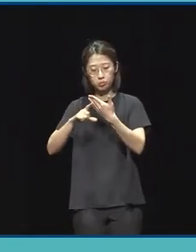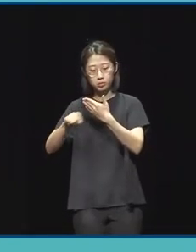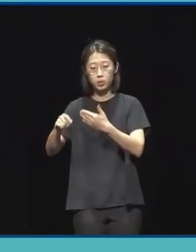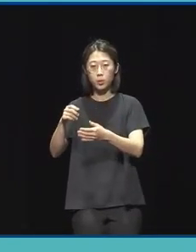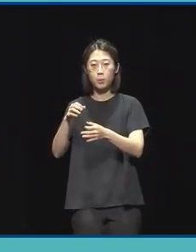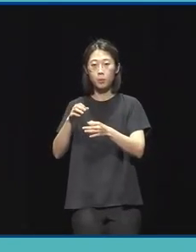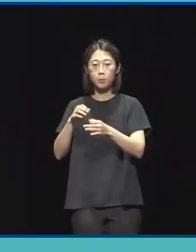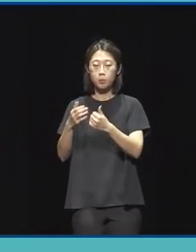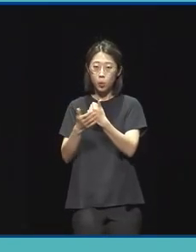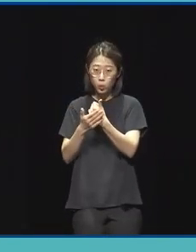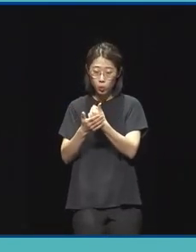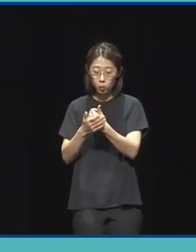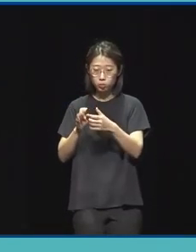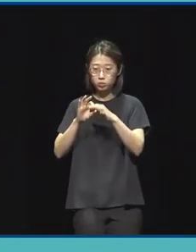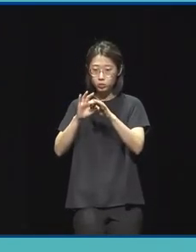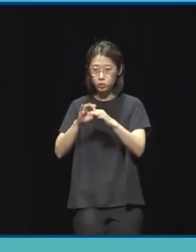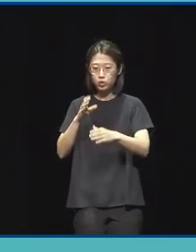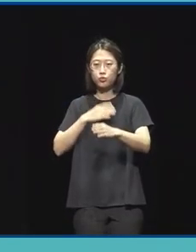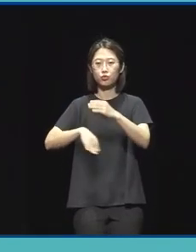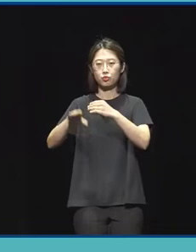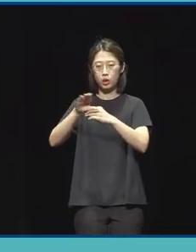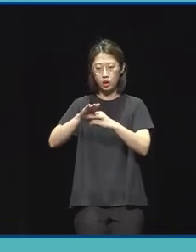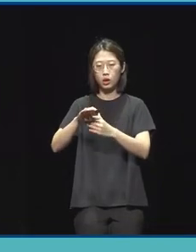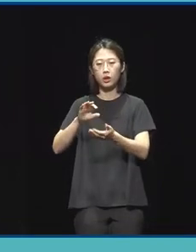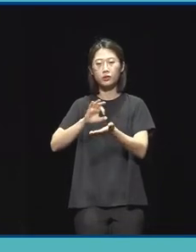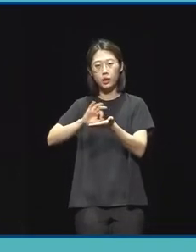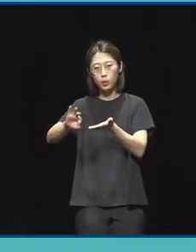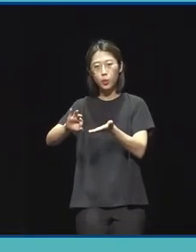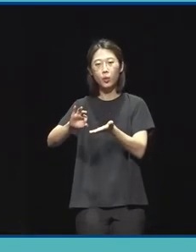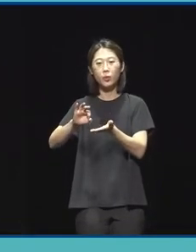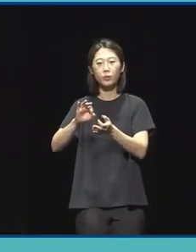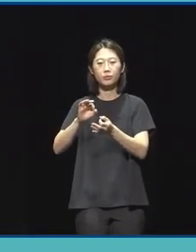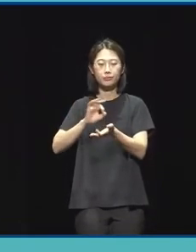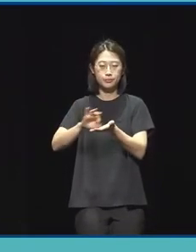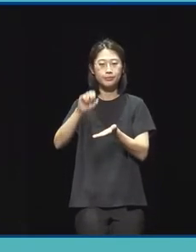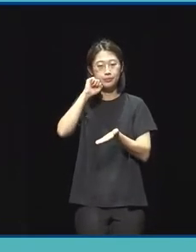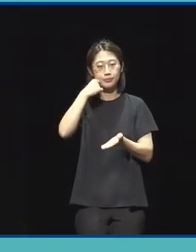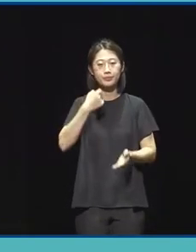보조금으로 연수단원의 인건비를 추가 집행하는 것은 불가합니다.